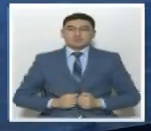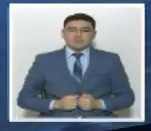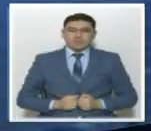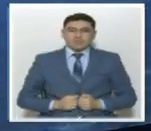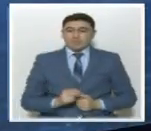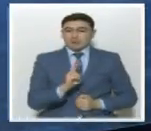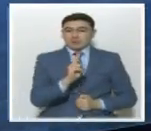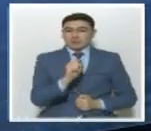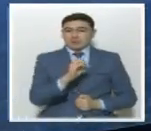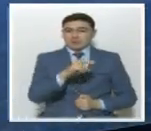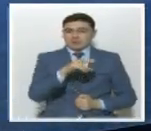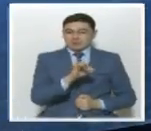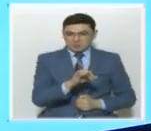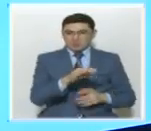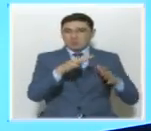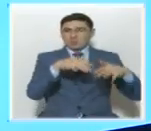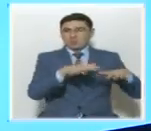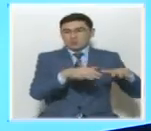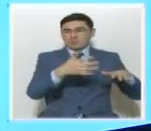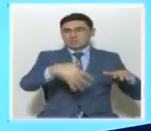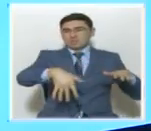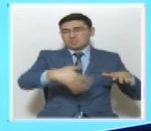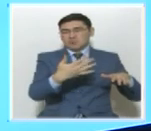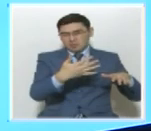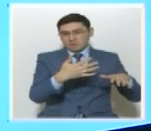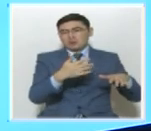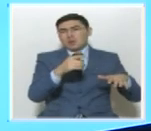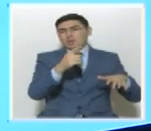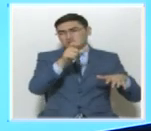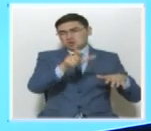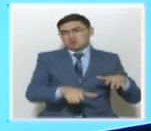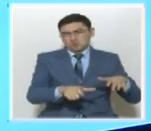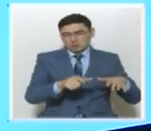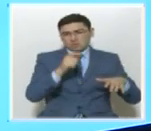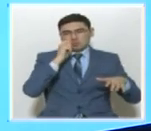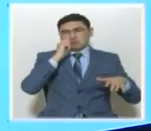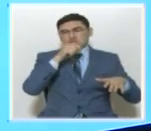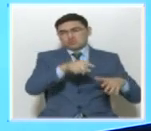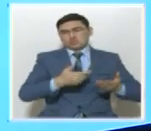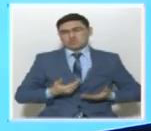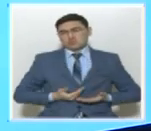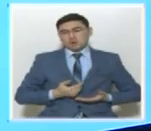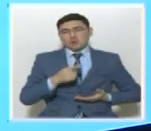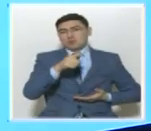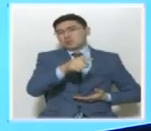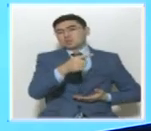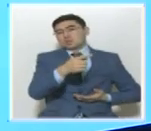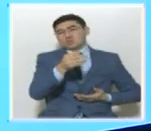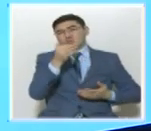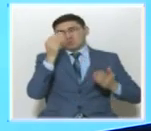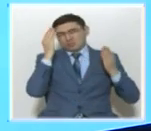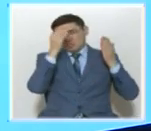Каспий теңизиндеги эң үлкен аралда 55 жаштагы ер адам турат. Пётр Лупенковту Казакстандык Робинзон Крузо деп айтууга